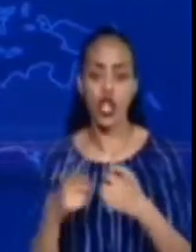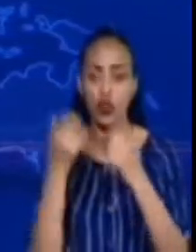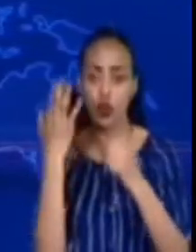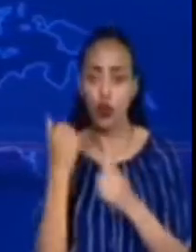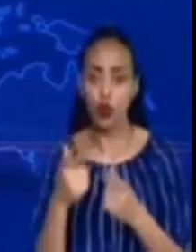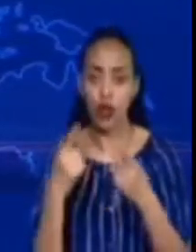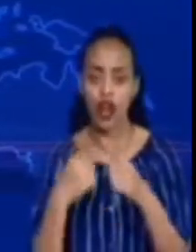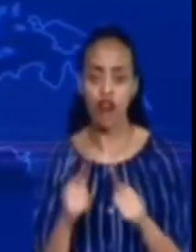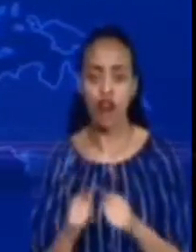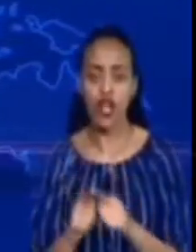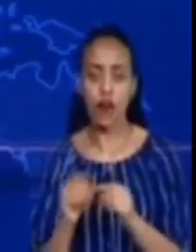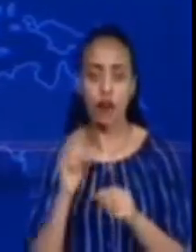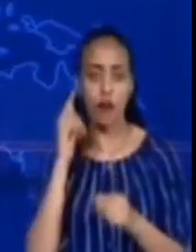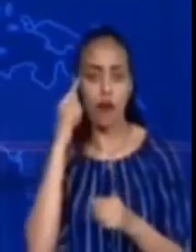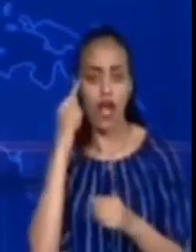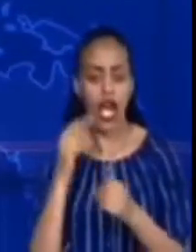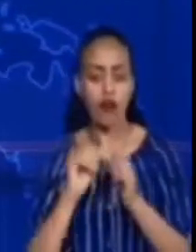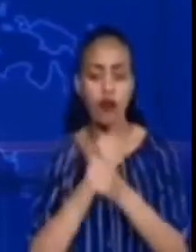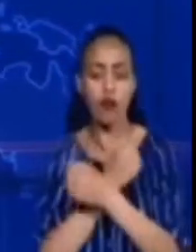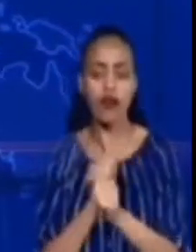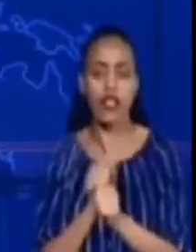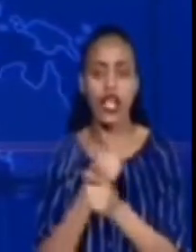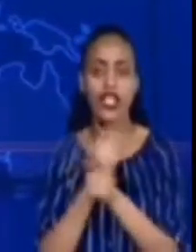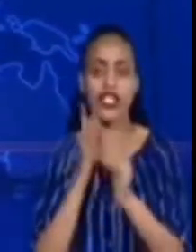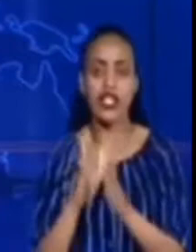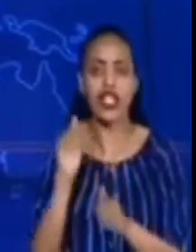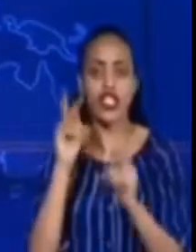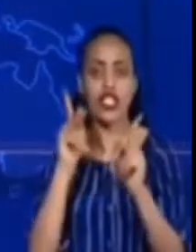ይሆነ አካሂዱ እንደዛ ነው